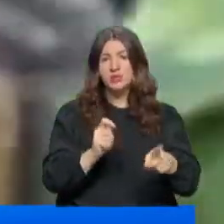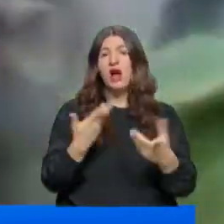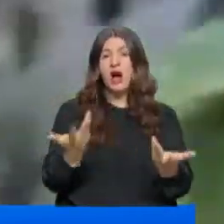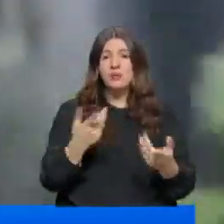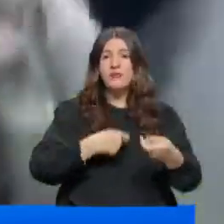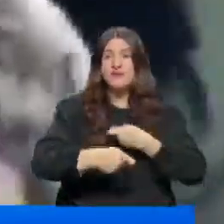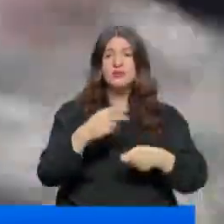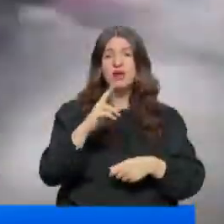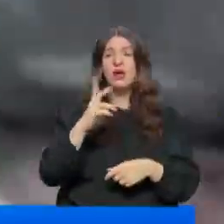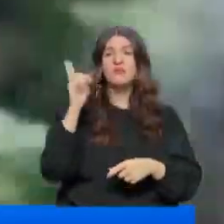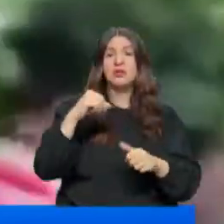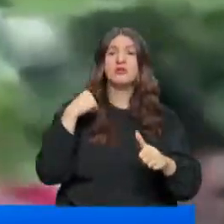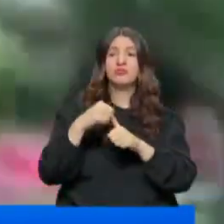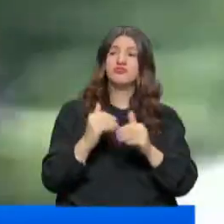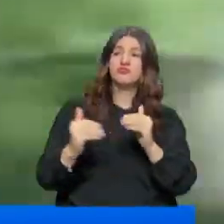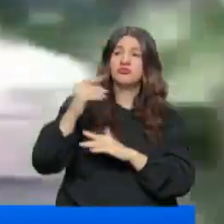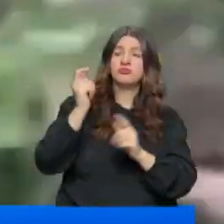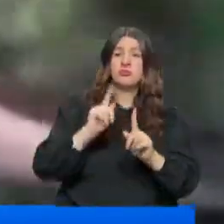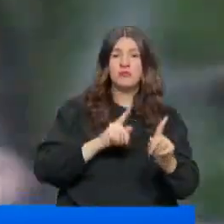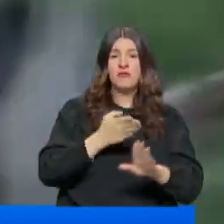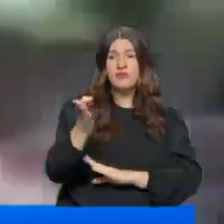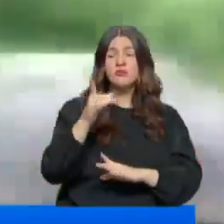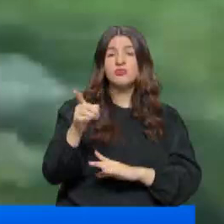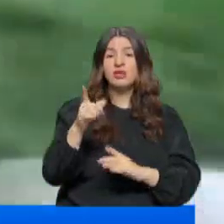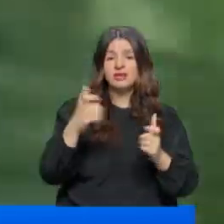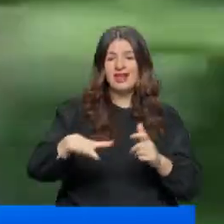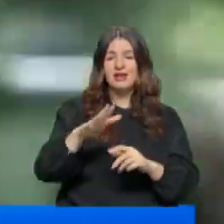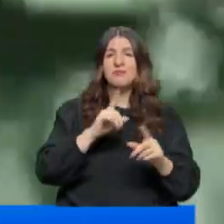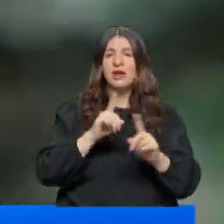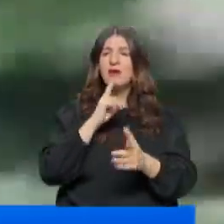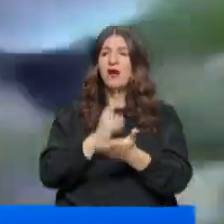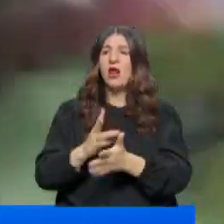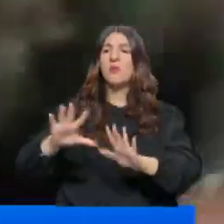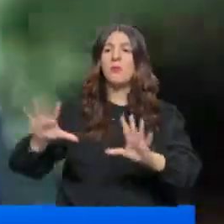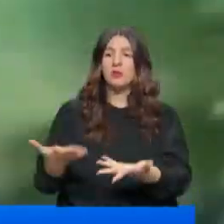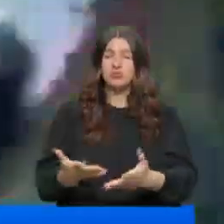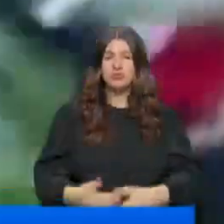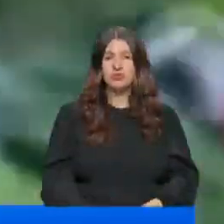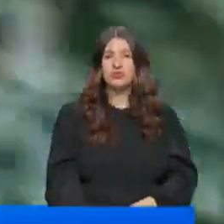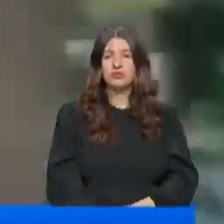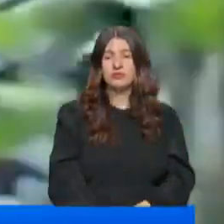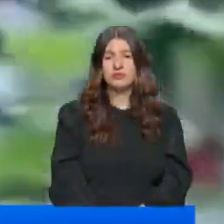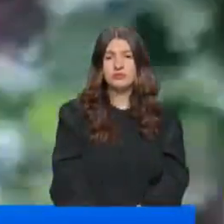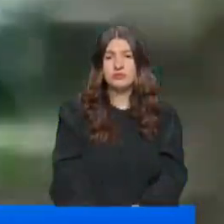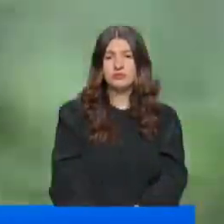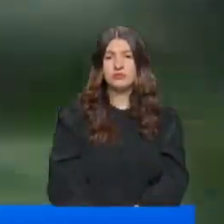Ama firma temyize başvurdu. Bunun üzerine Yargıtay yerel mahkeme kararını bozdu.